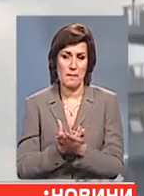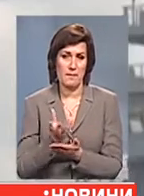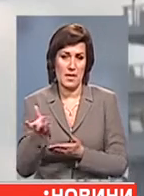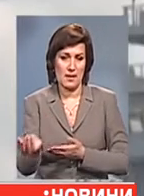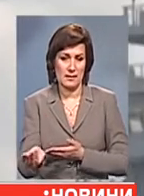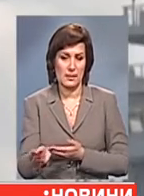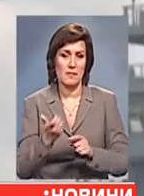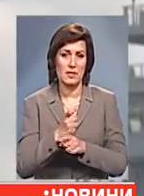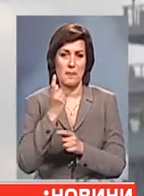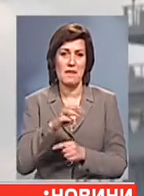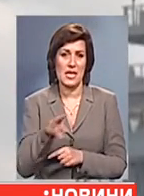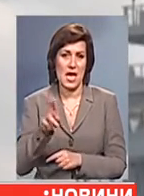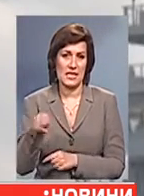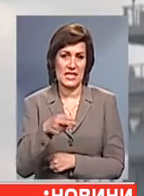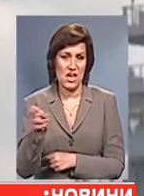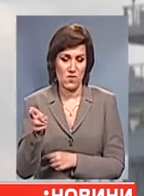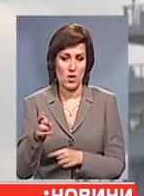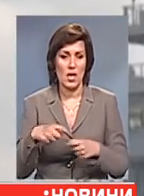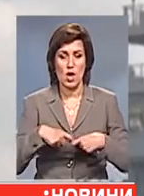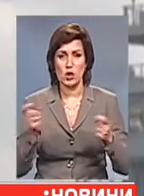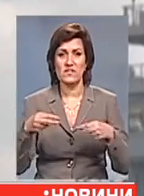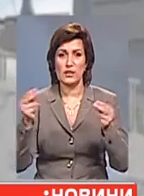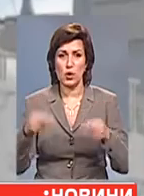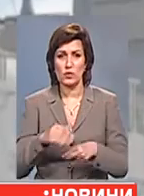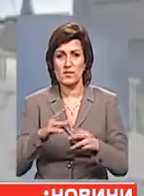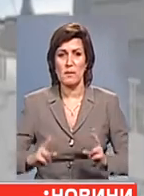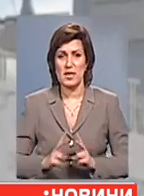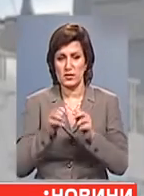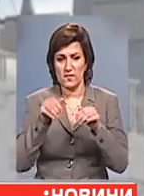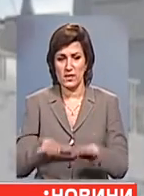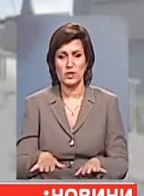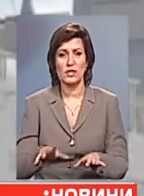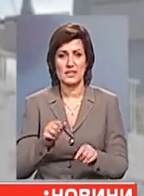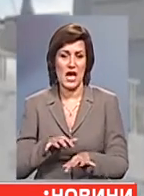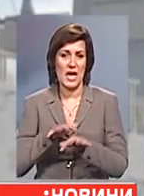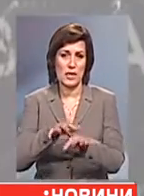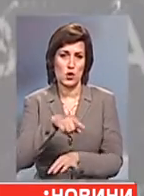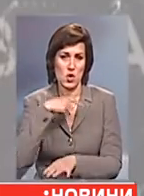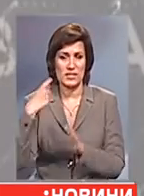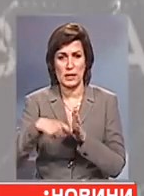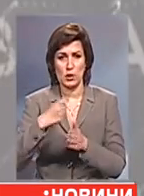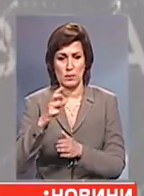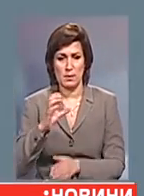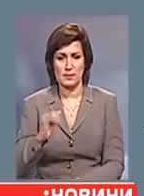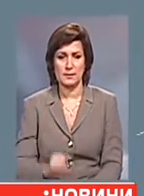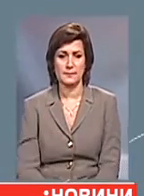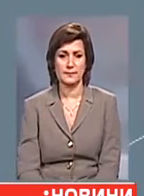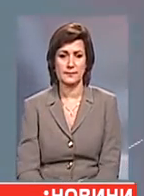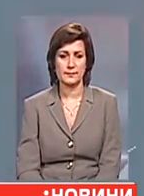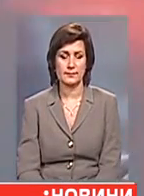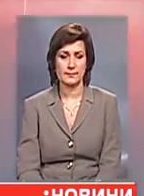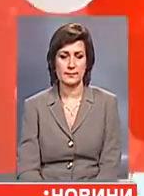за «Містралі» більш як 1 мільярд євро. Розірвати контракт офіційний Париж вирішив через агресію Росії на Донбасі.